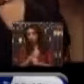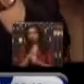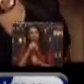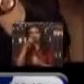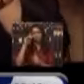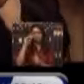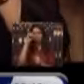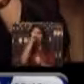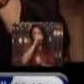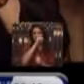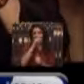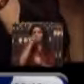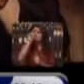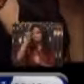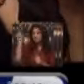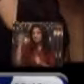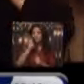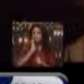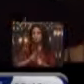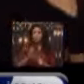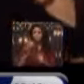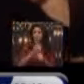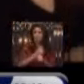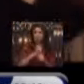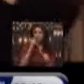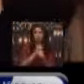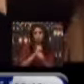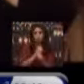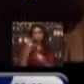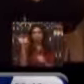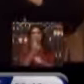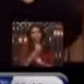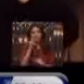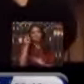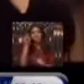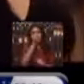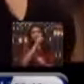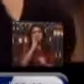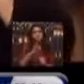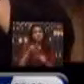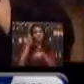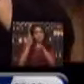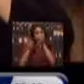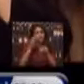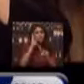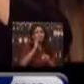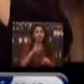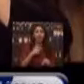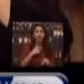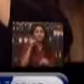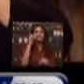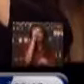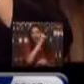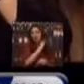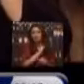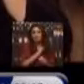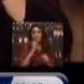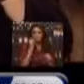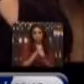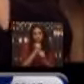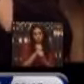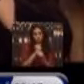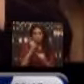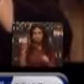وفي ناس قادرين على هذا، يعني ممكن يكونوا عندهم مهنة لكن انا من النوع